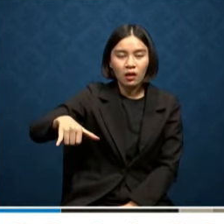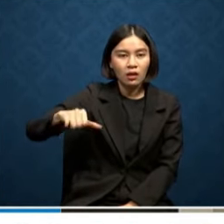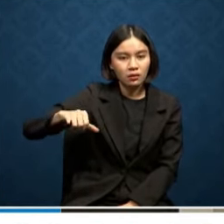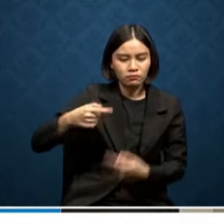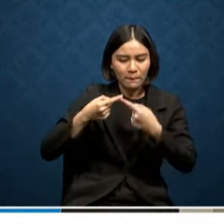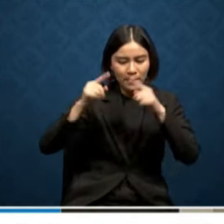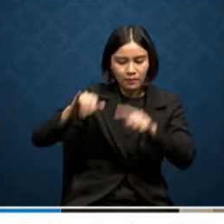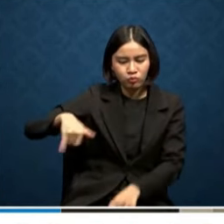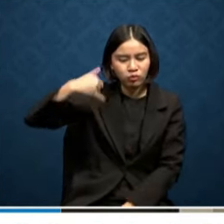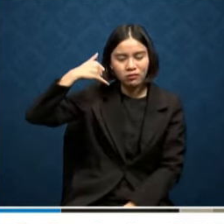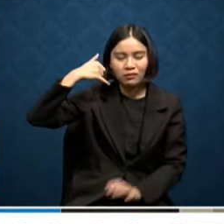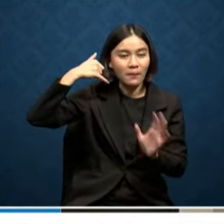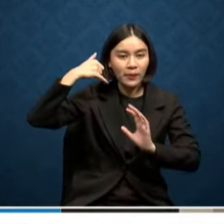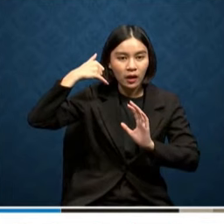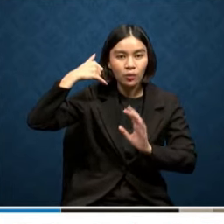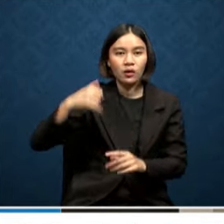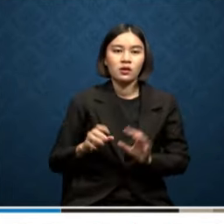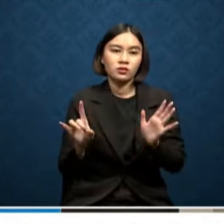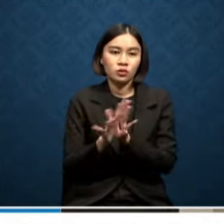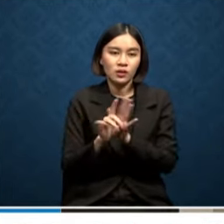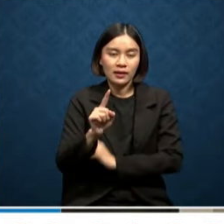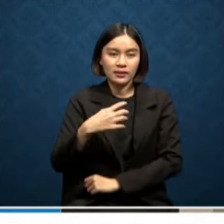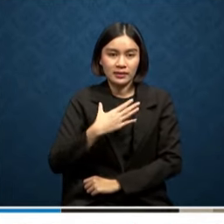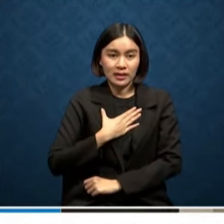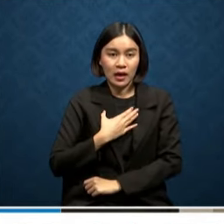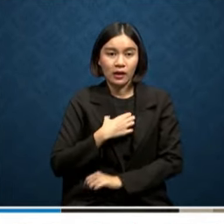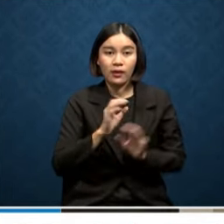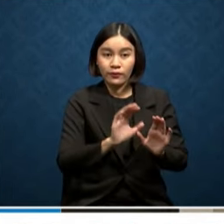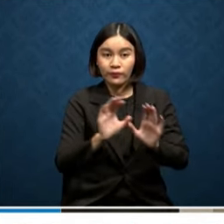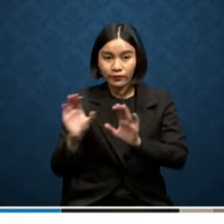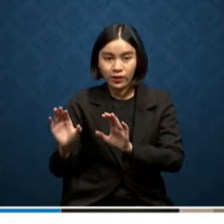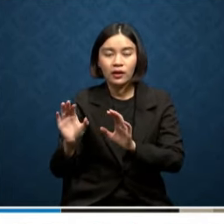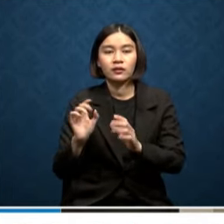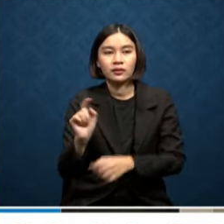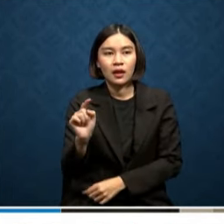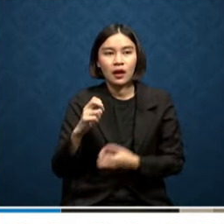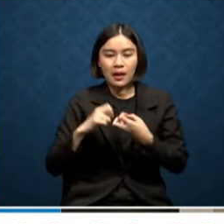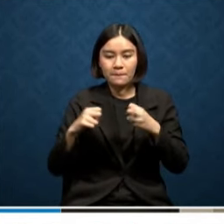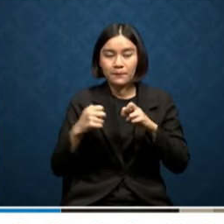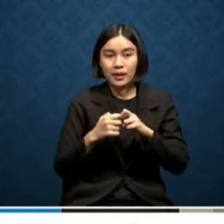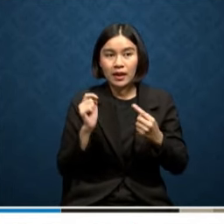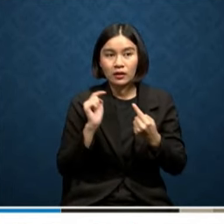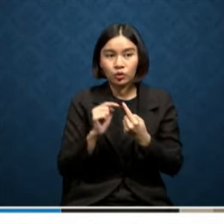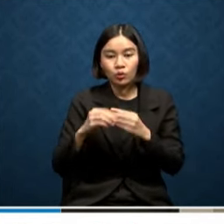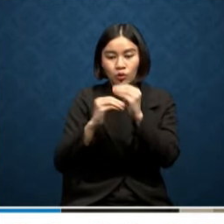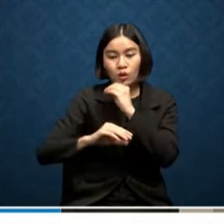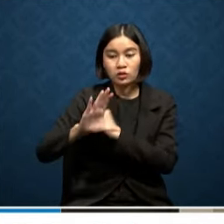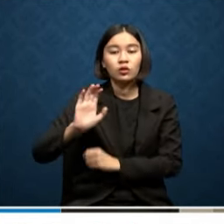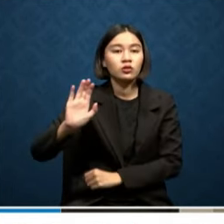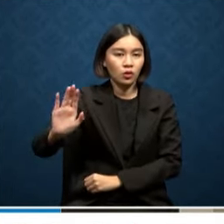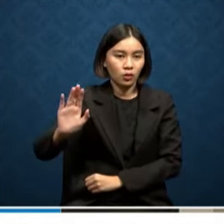าสุดท้ายเนี่ยนะคะที่ฉันอยากจะฝากไว้นะคะว่าคือฉันคิดว่าปัญหาภายในของกสทช.